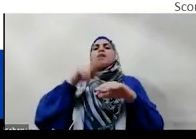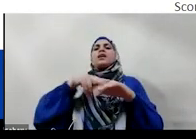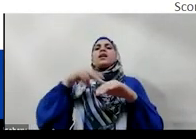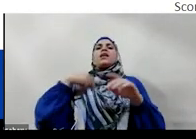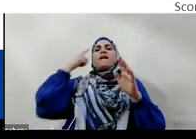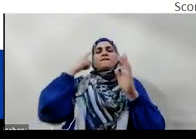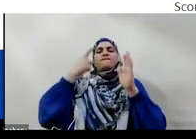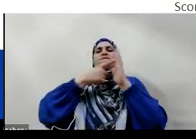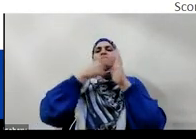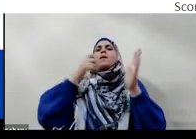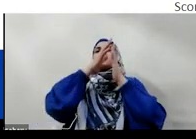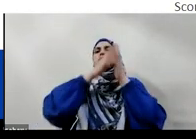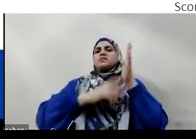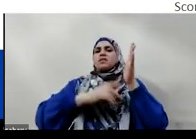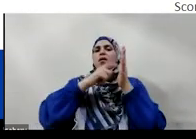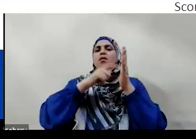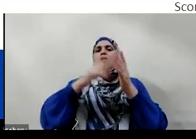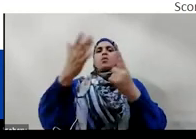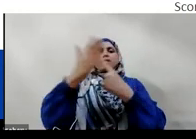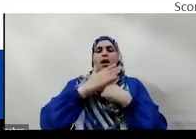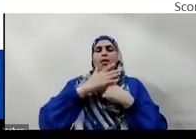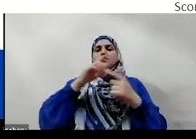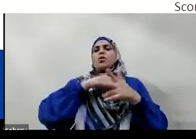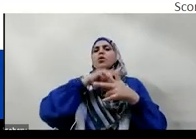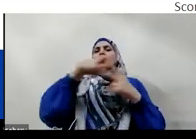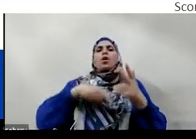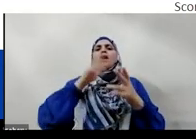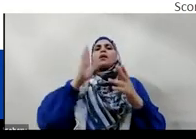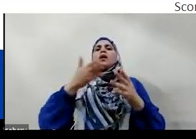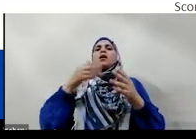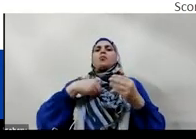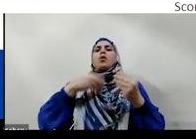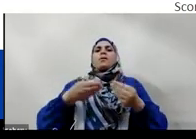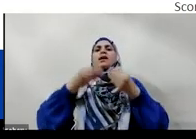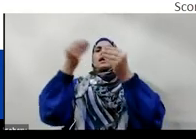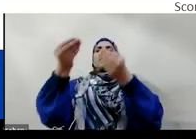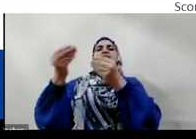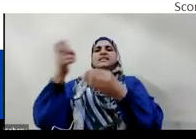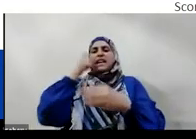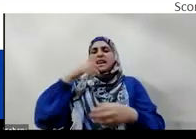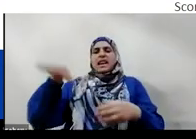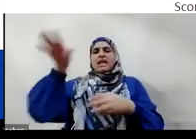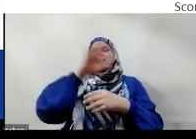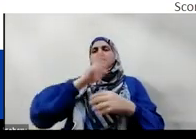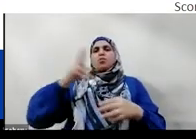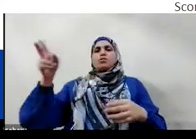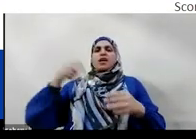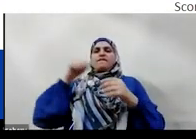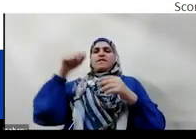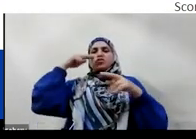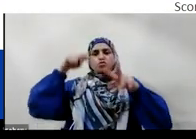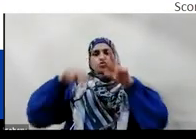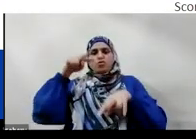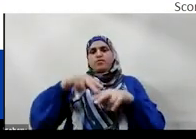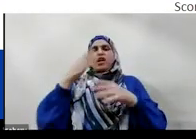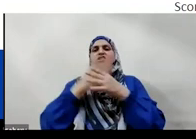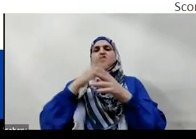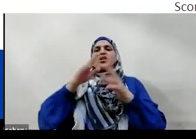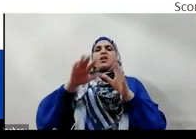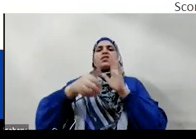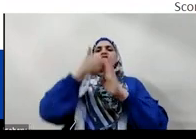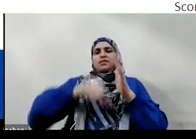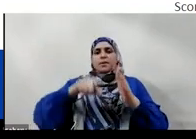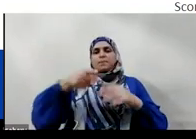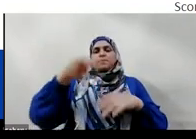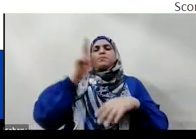والسبورتنج دوكيمنت will be reviewed by representative in various offices including the Fulbright Program Office